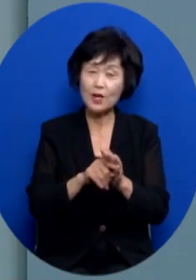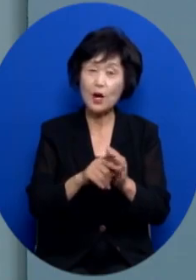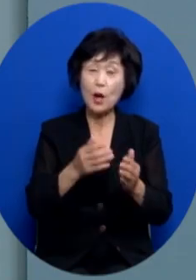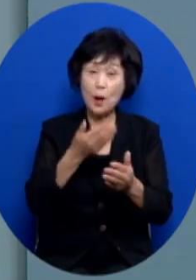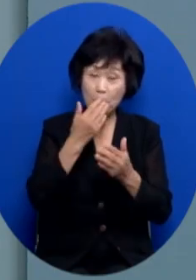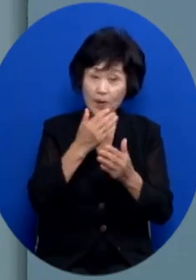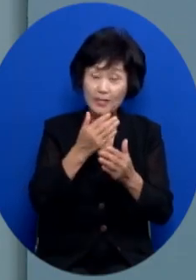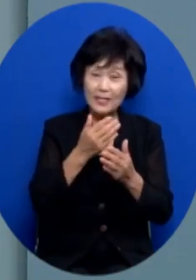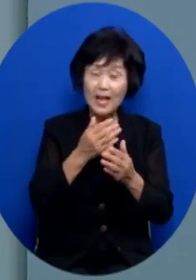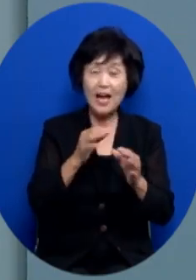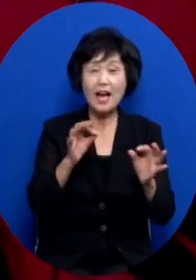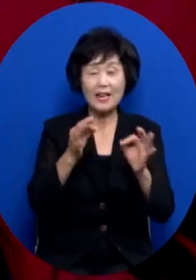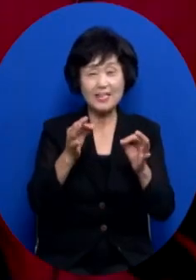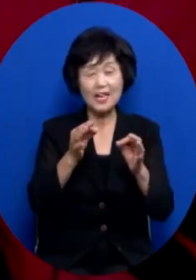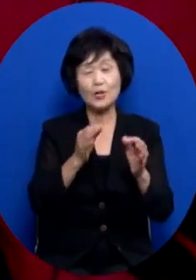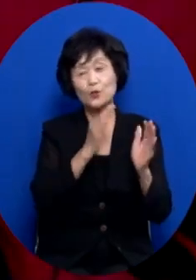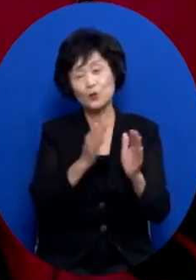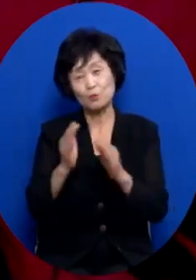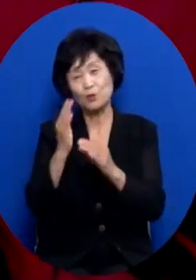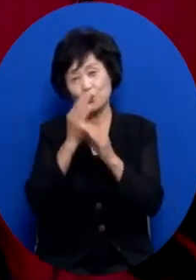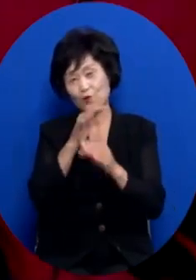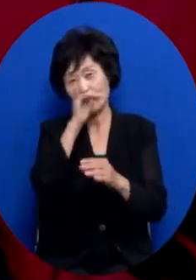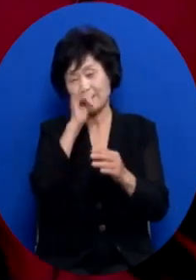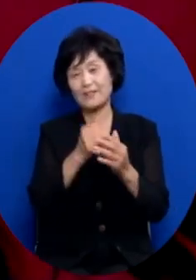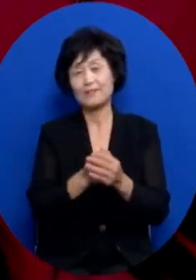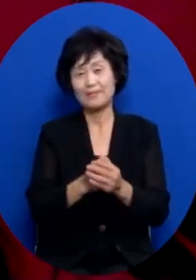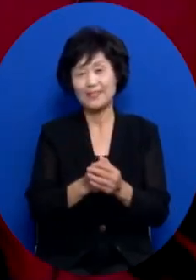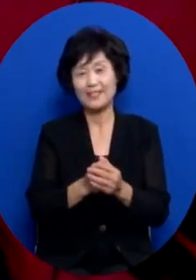앞으로더많이유입될이주민들을위해식료품시장및식량은행프로젝트를준비하고있습니다.와,정말